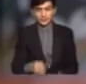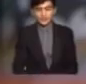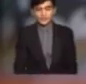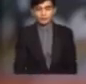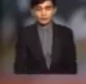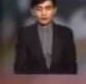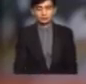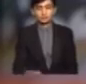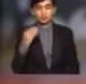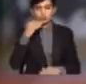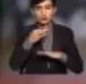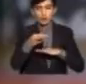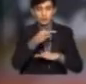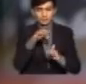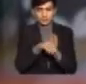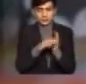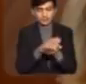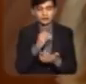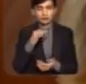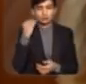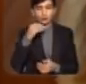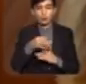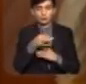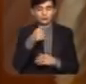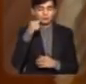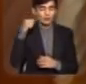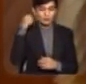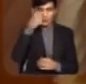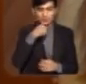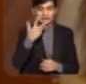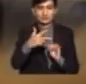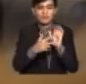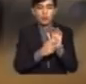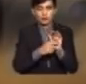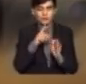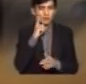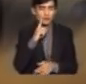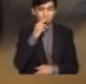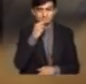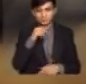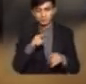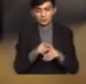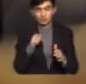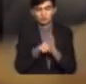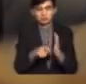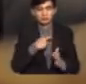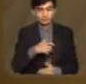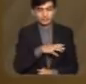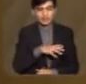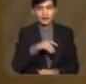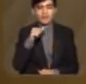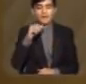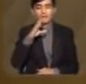в туркестанской области в прошлом году 38 подростков свели счеты с жизнью а восточно-казахстанской 54